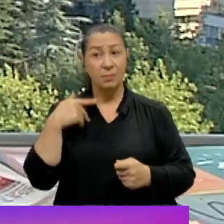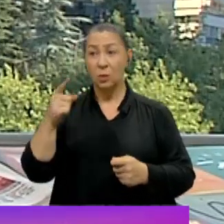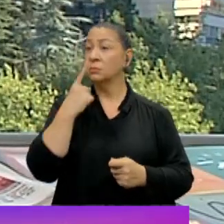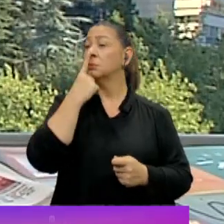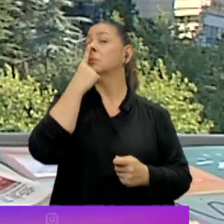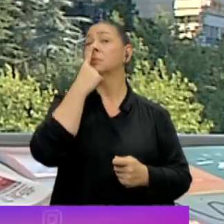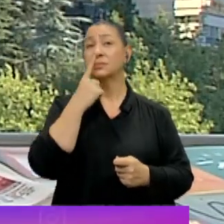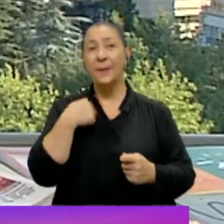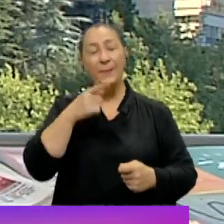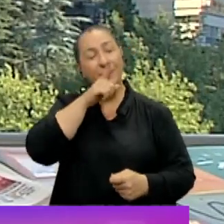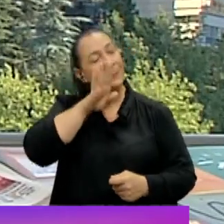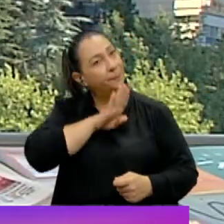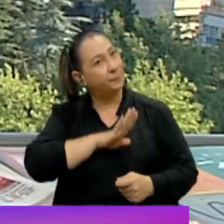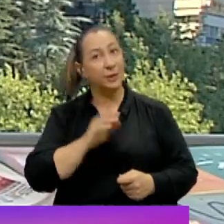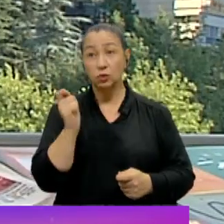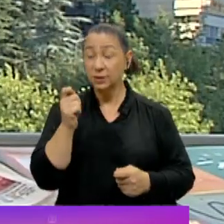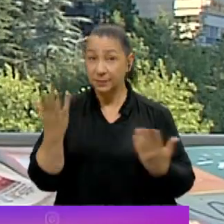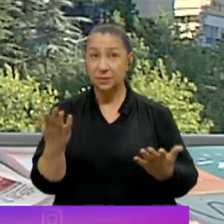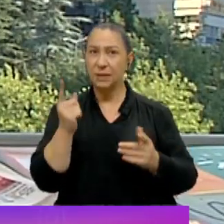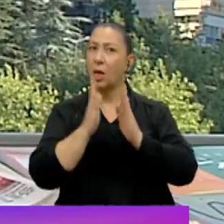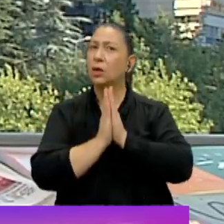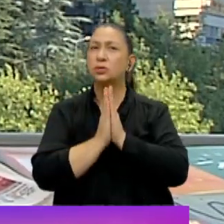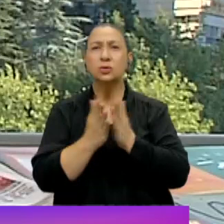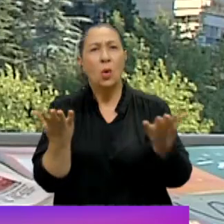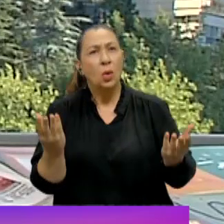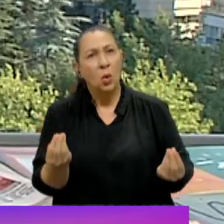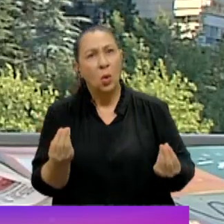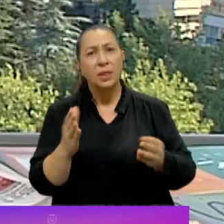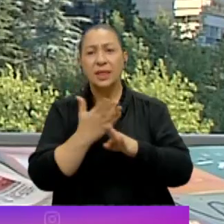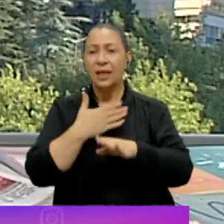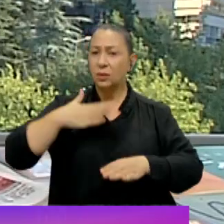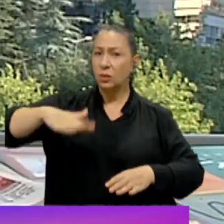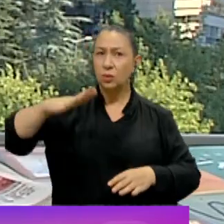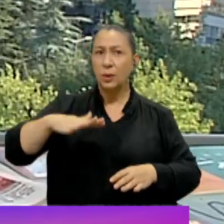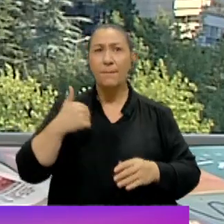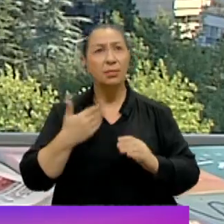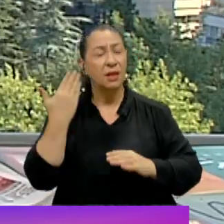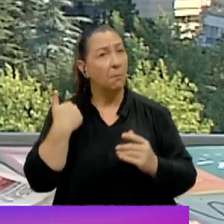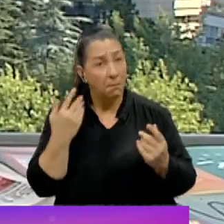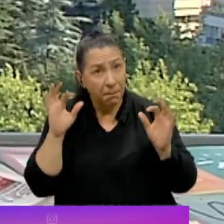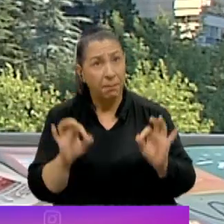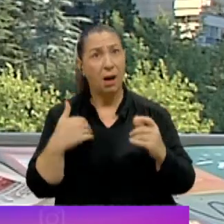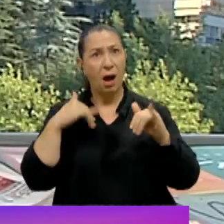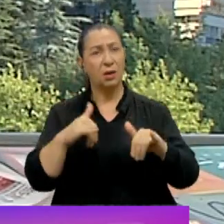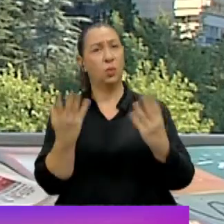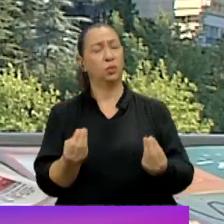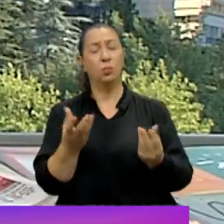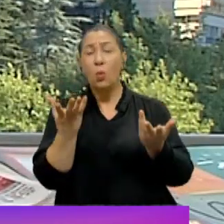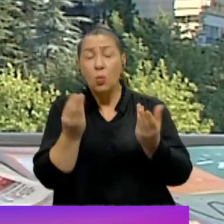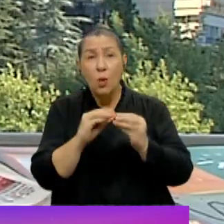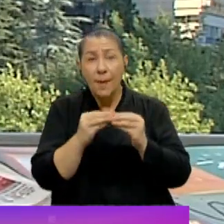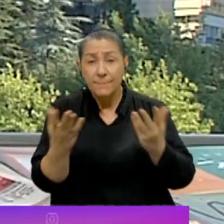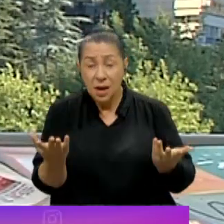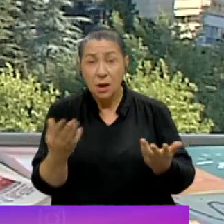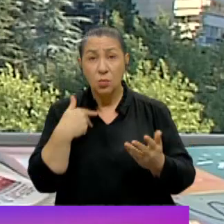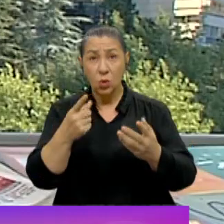kibiri sineye çekmek zorunda mıyız? Ya bir özür, ne oluyor? Neden durdurdunuz? Ben daha önce de bununla karşılaştım. Nedir durum?